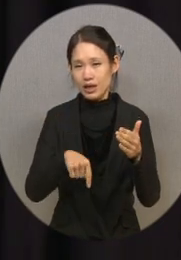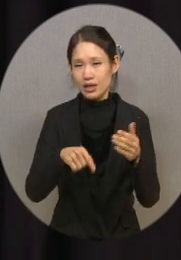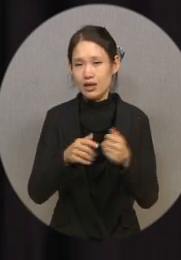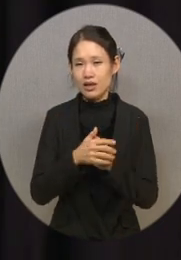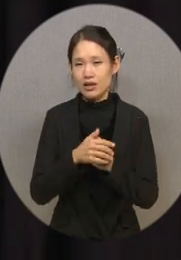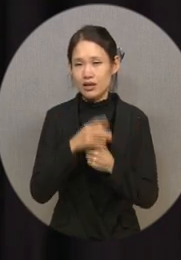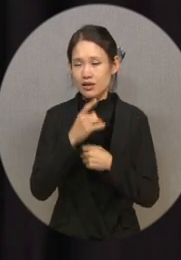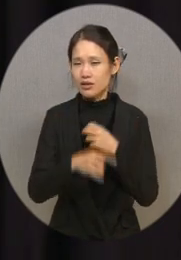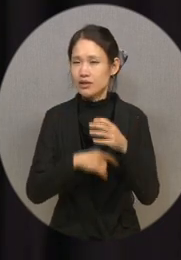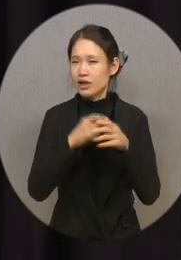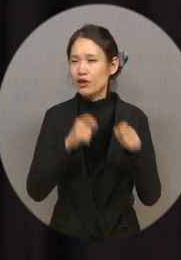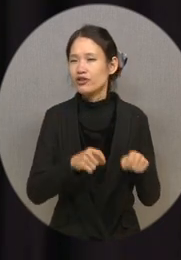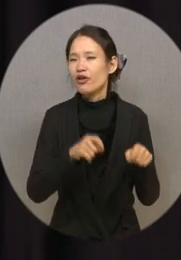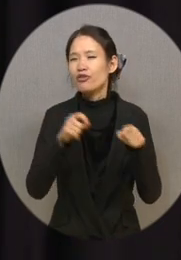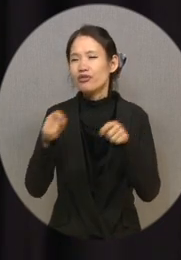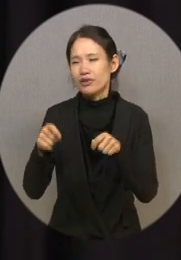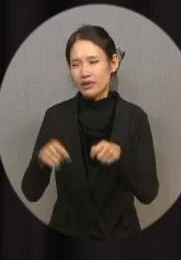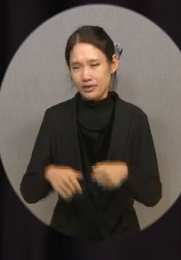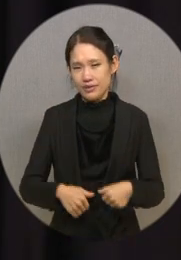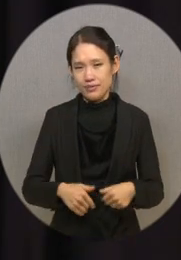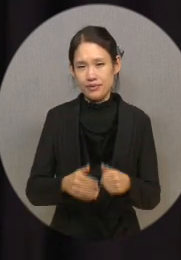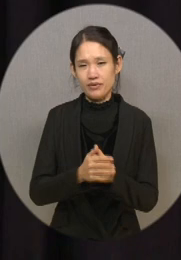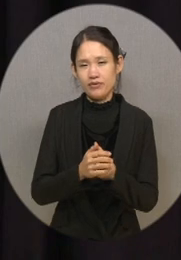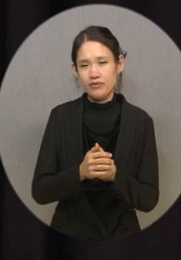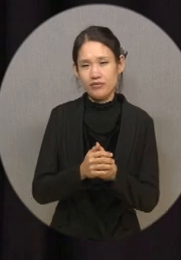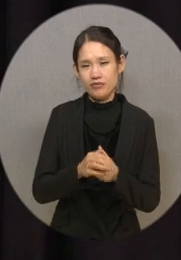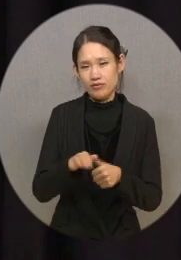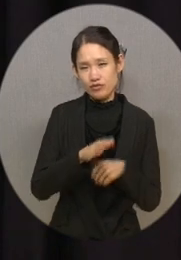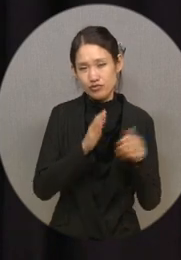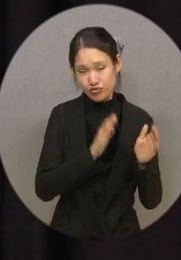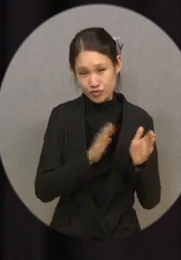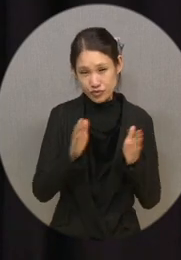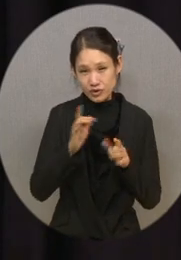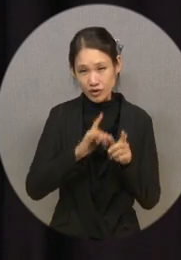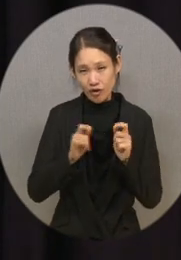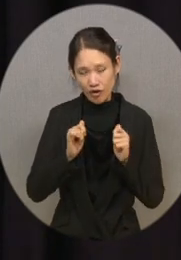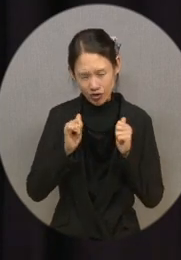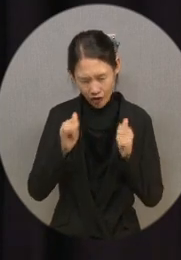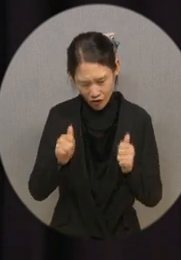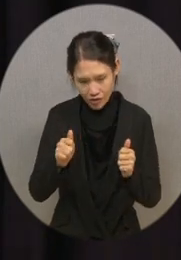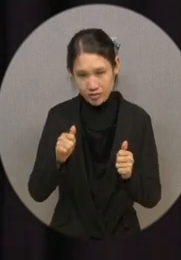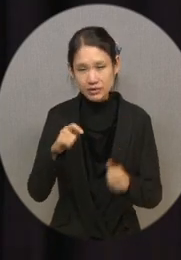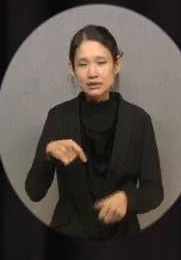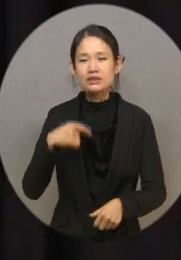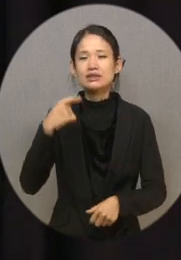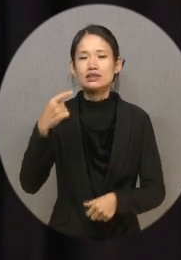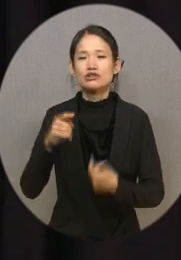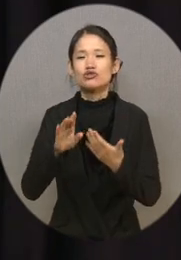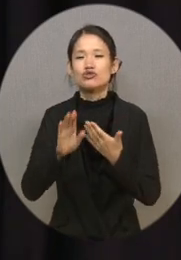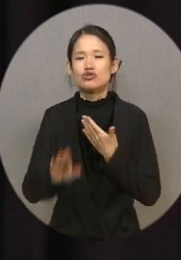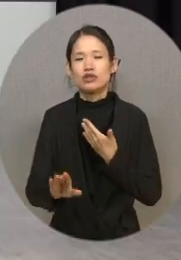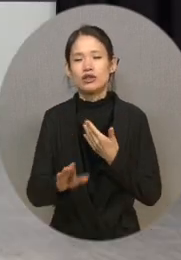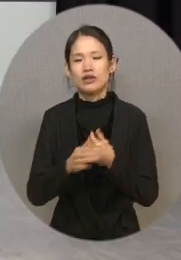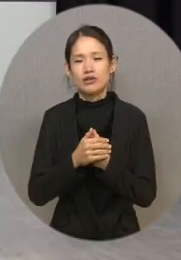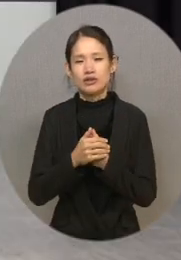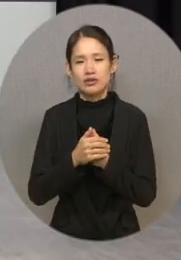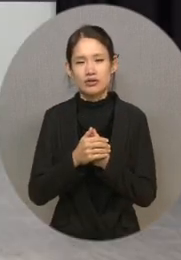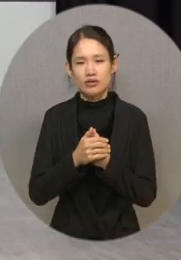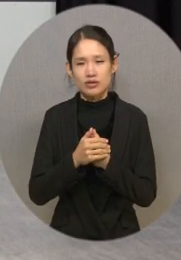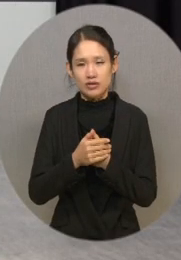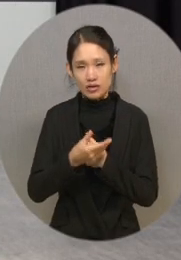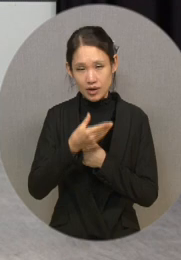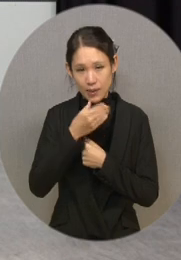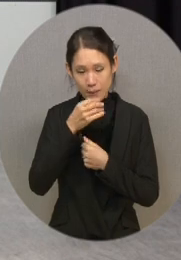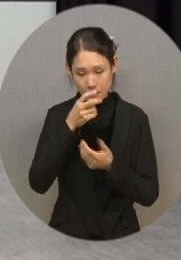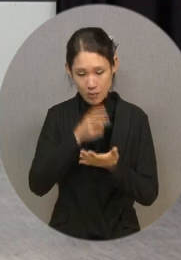내에서는 이거 한 1년 연기해야 되지 않느냐. 그래서 우리가 준비를 착실히 한 다음에 실시를 해야지 법안만